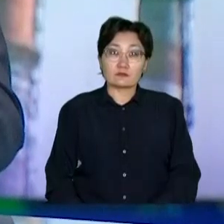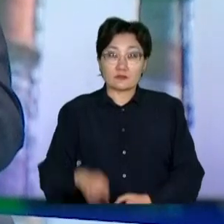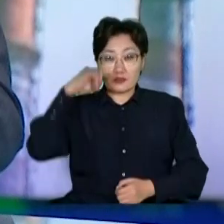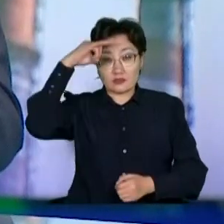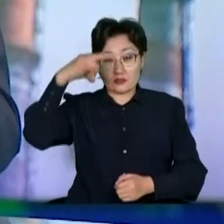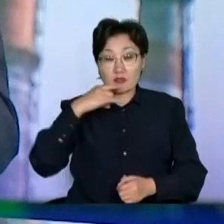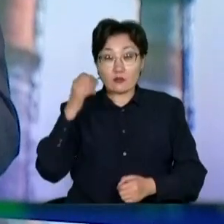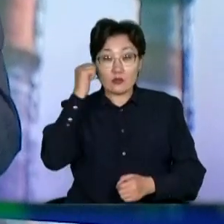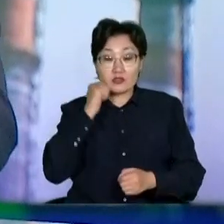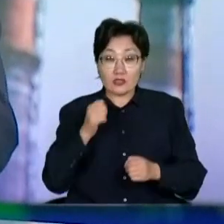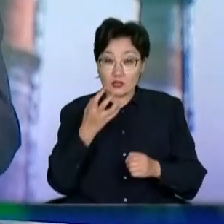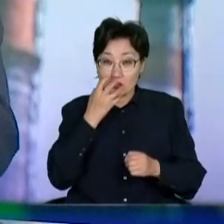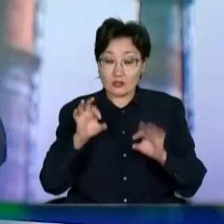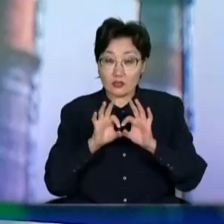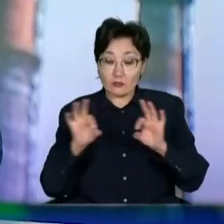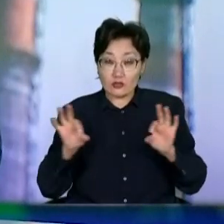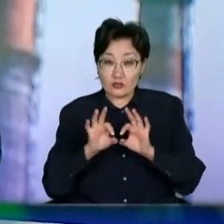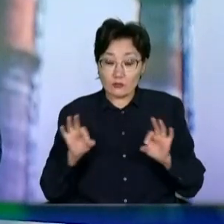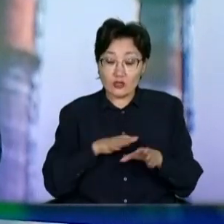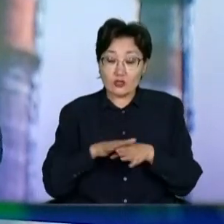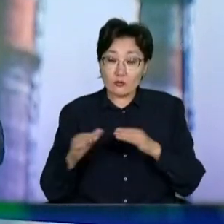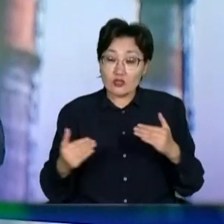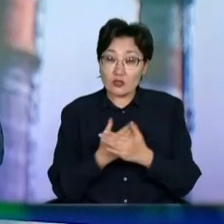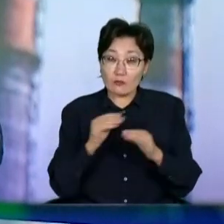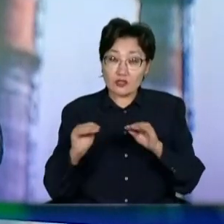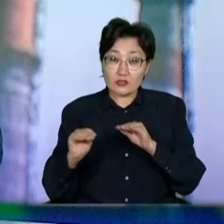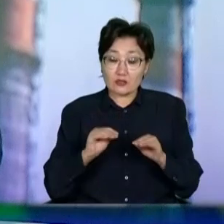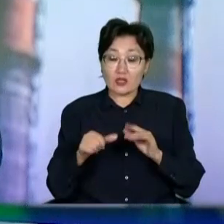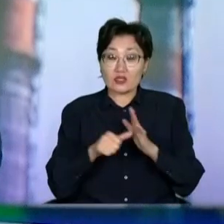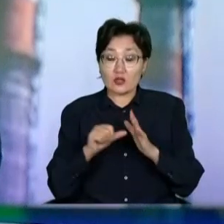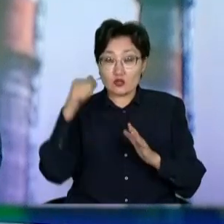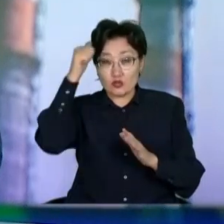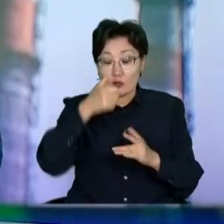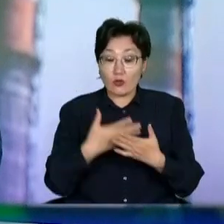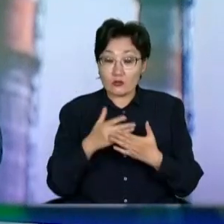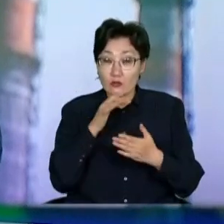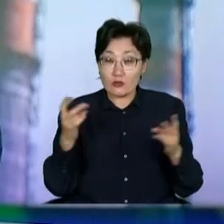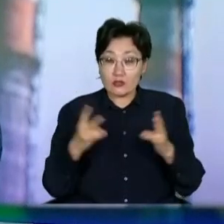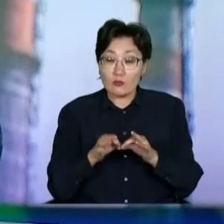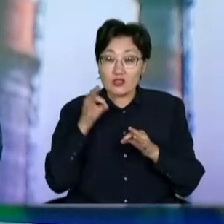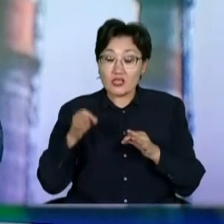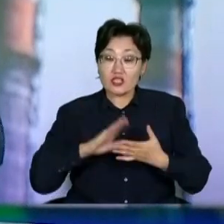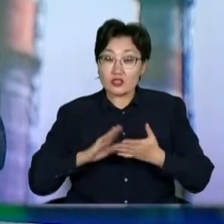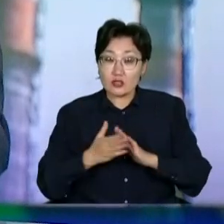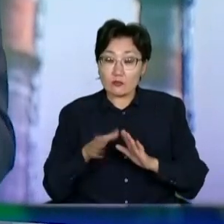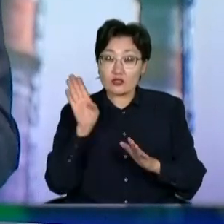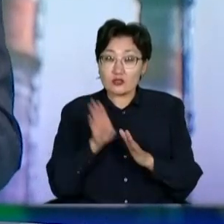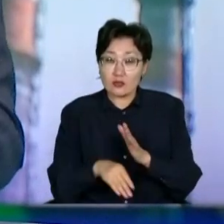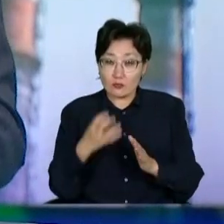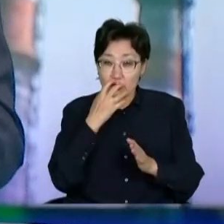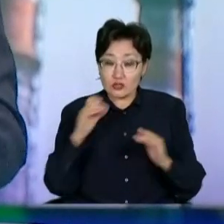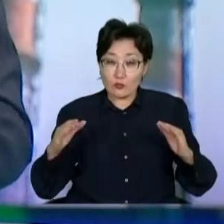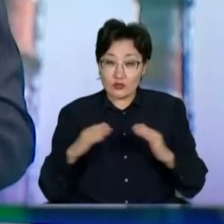Елімізде тозық жеткен жылу электр орталықтарын толық жаңалау үшін тағы 6 жылға жуық уақыт керек. Өңірлердегі жағдай мүшкіл, жылыту